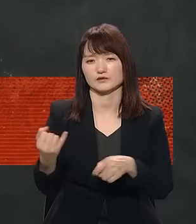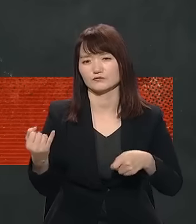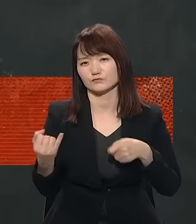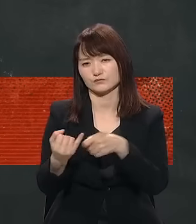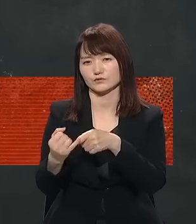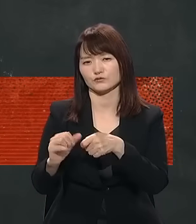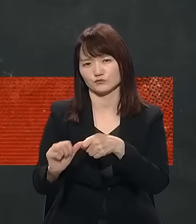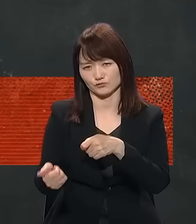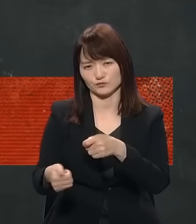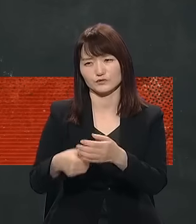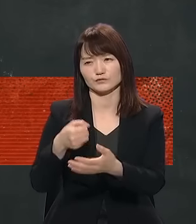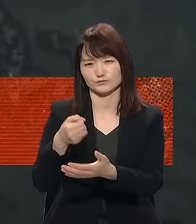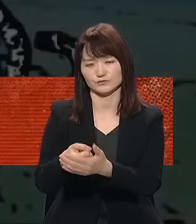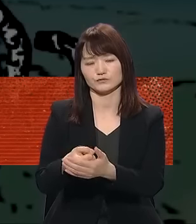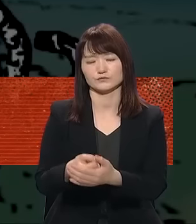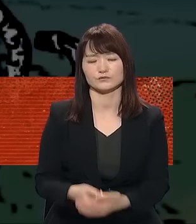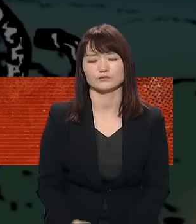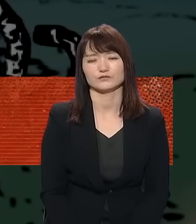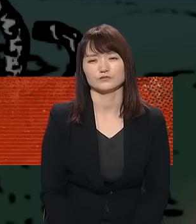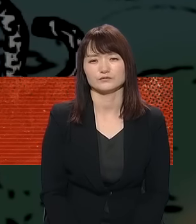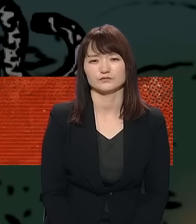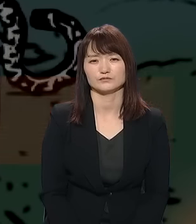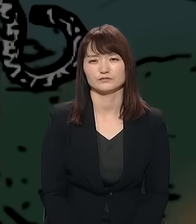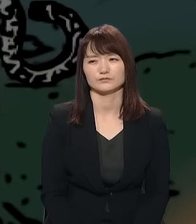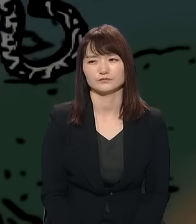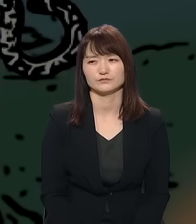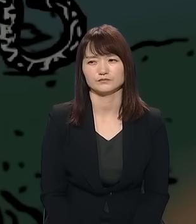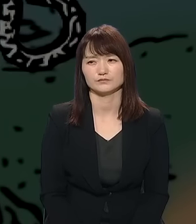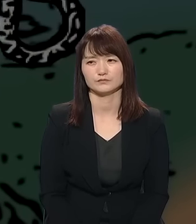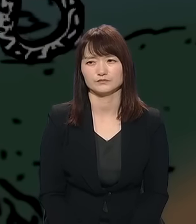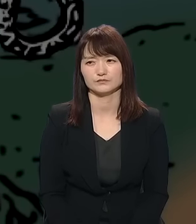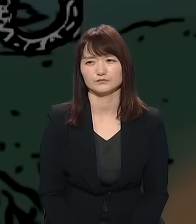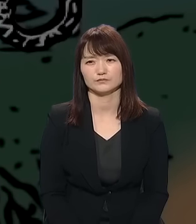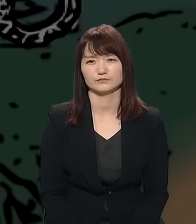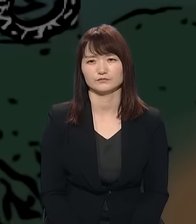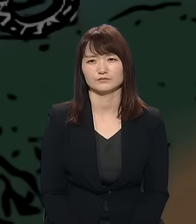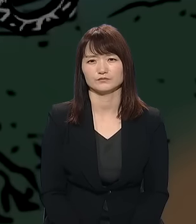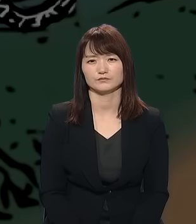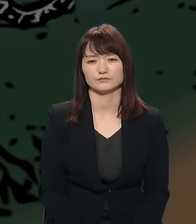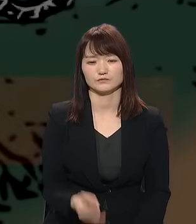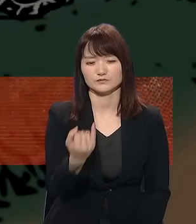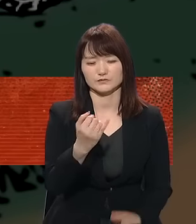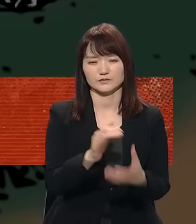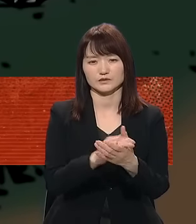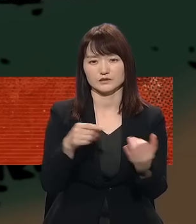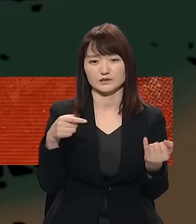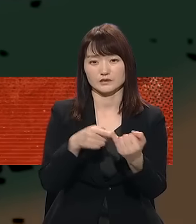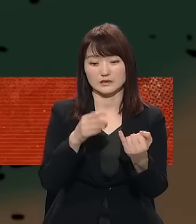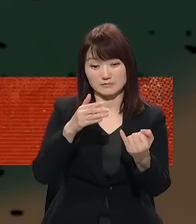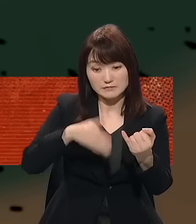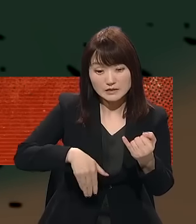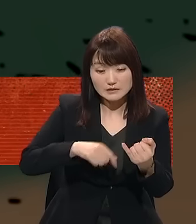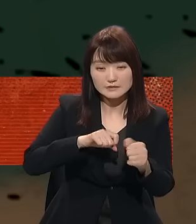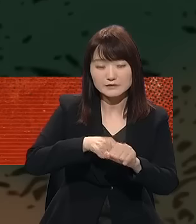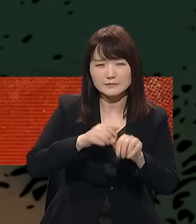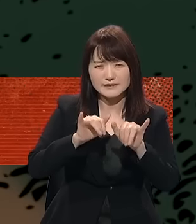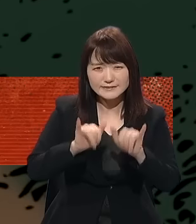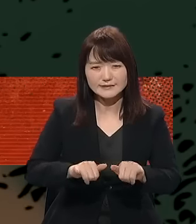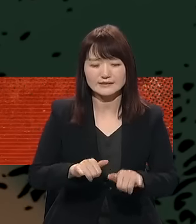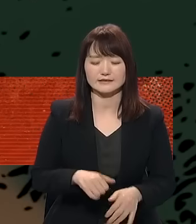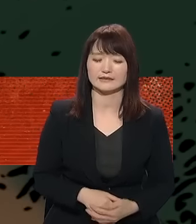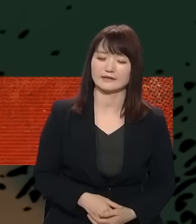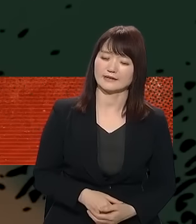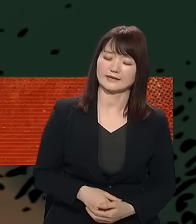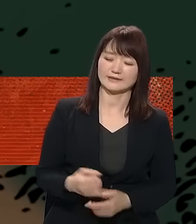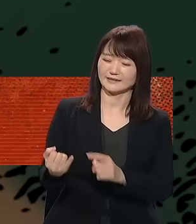마음먹었다라고 어 판결문에 나와 있습니다 살인 미수로 내 여자 친구가 처벌을 받을까 봐 아이씨 그냥